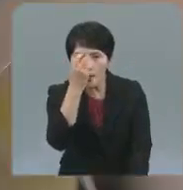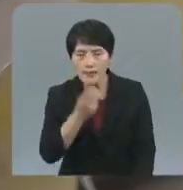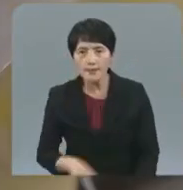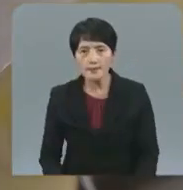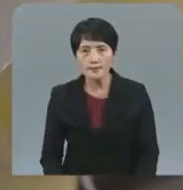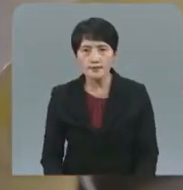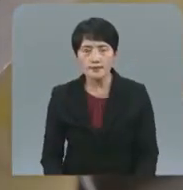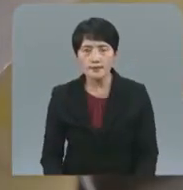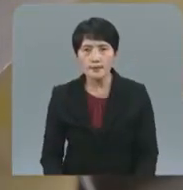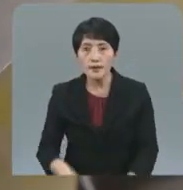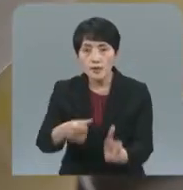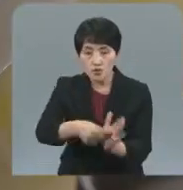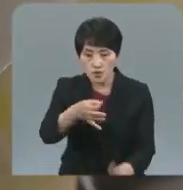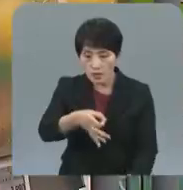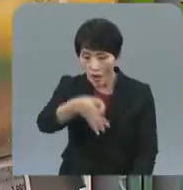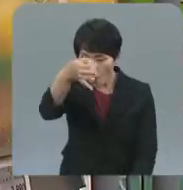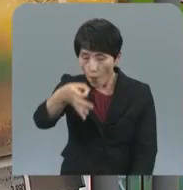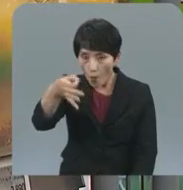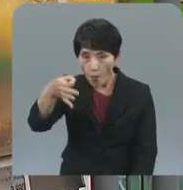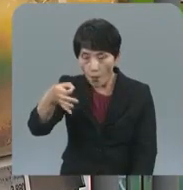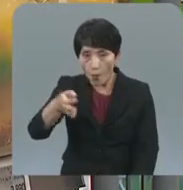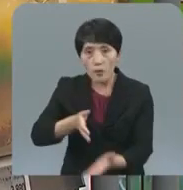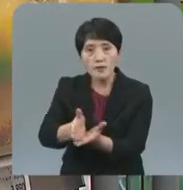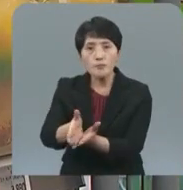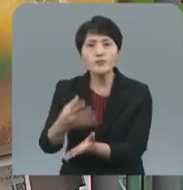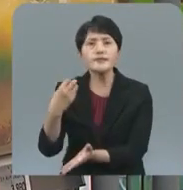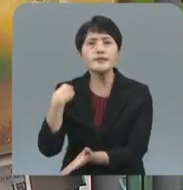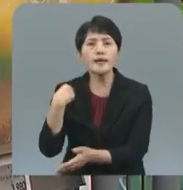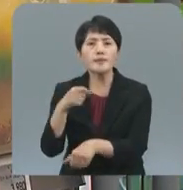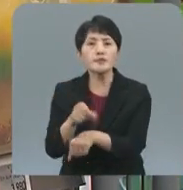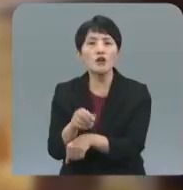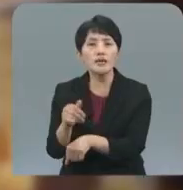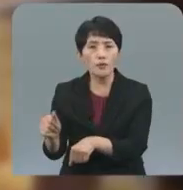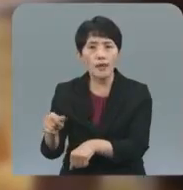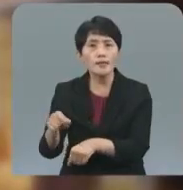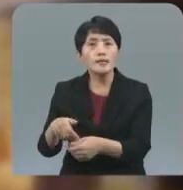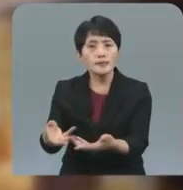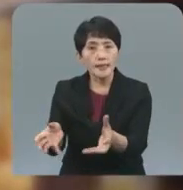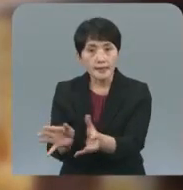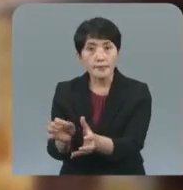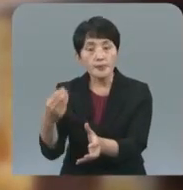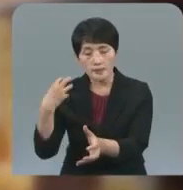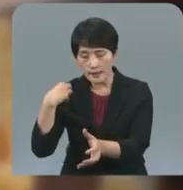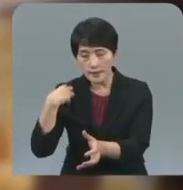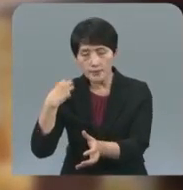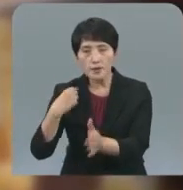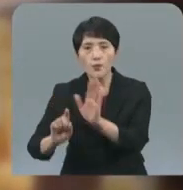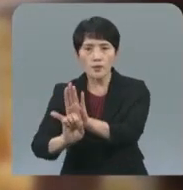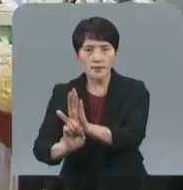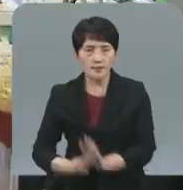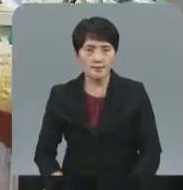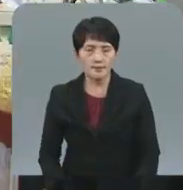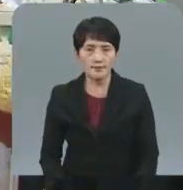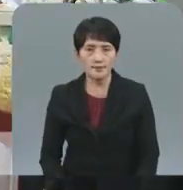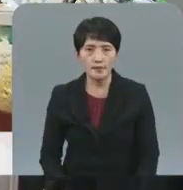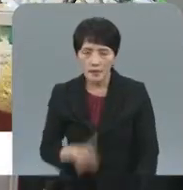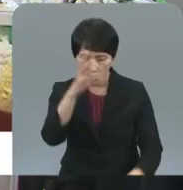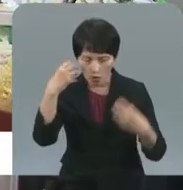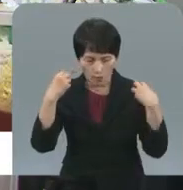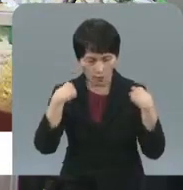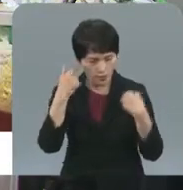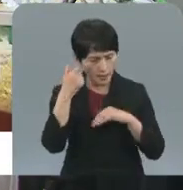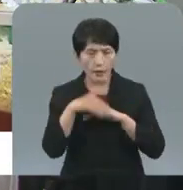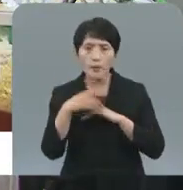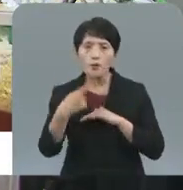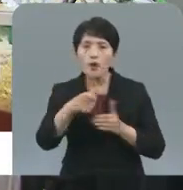啡、方便面等九种消费者可直接感受到价格变动的商品定为重点管理对象。政府计